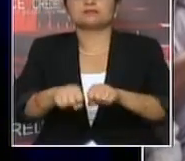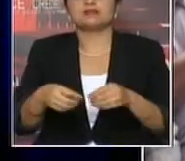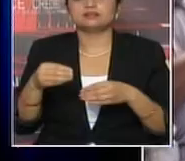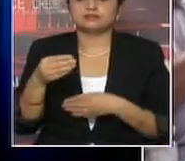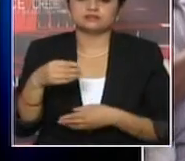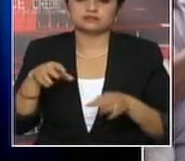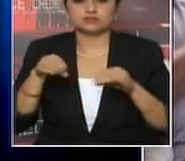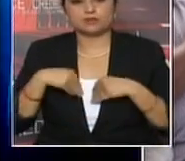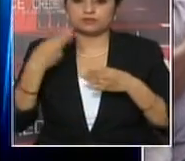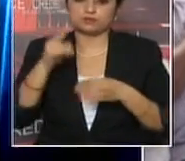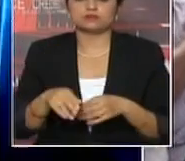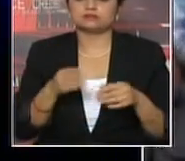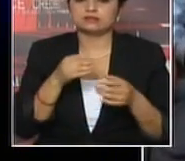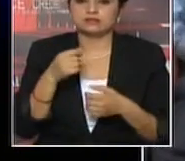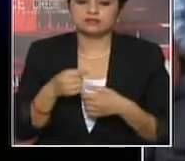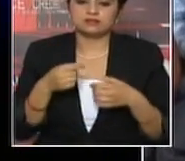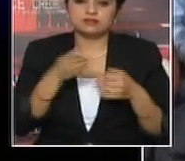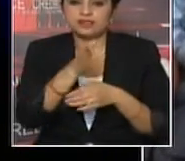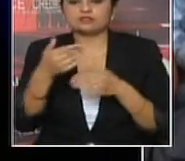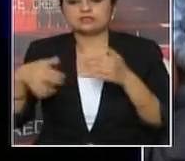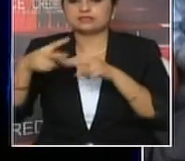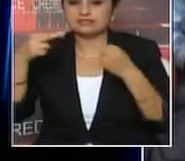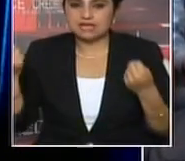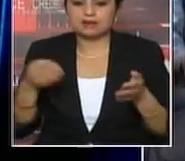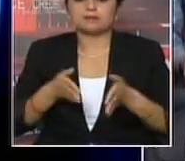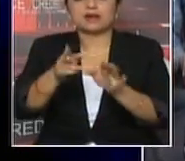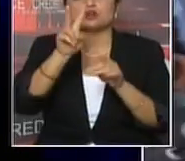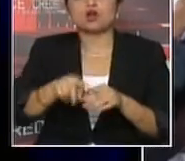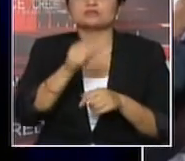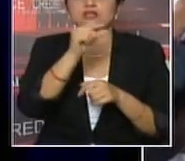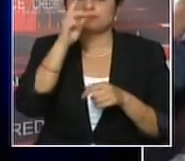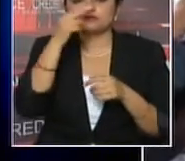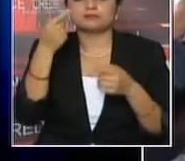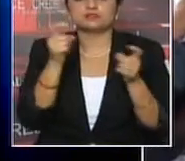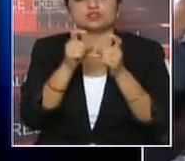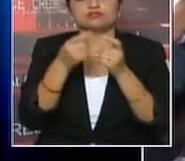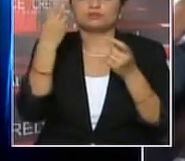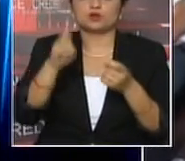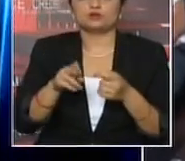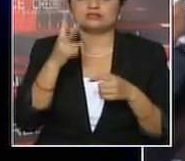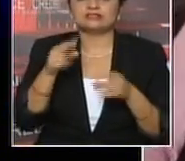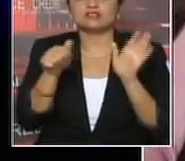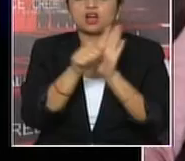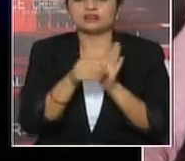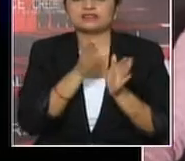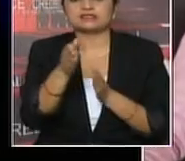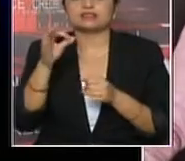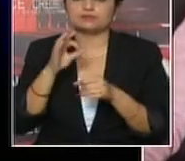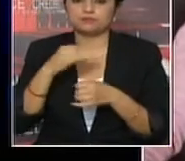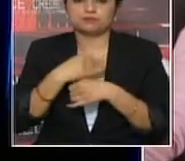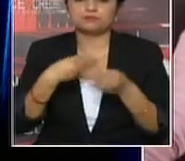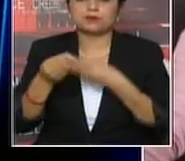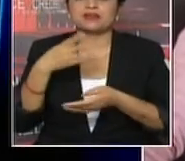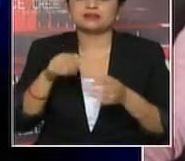छ। बैठकमा यात्रुले लान पाउने सामान तथा बाटोको अवस्थाका विषयमा पनि छलफल भएको थियो। यसअघि यातायात व्यवसायले